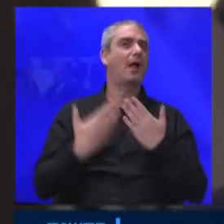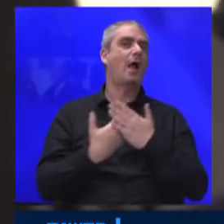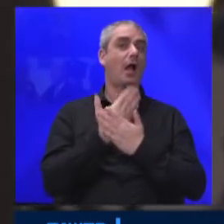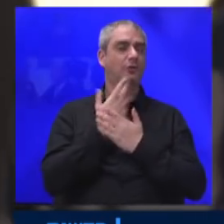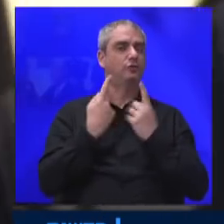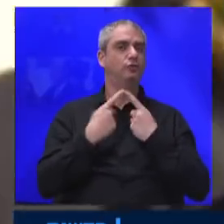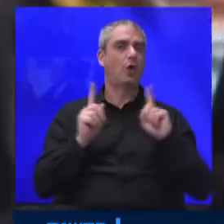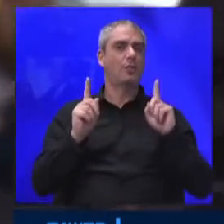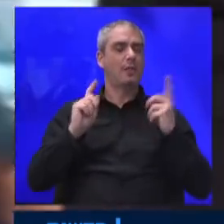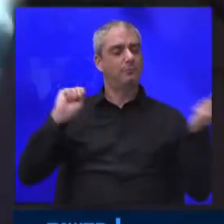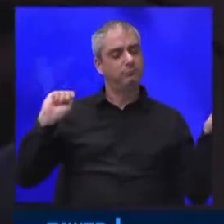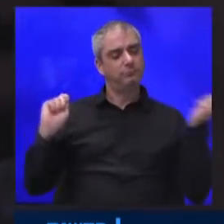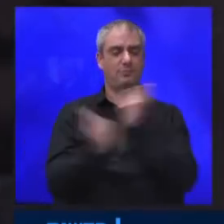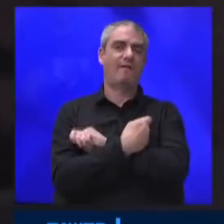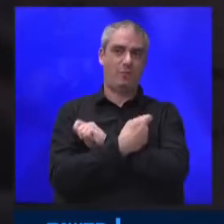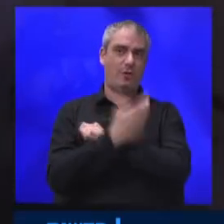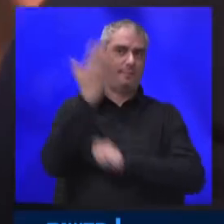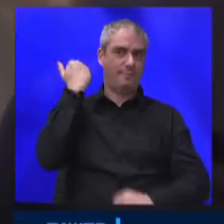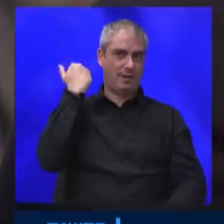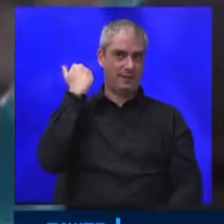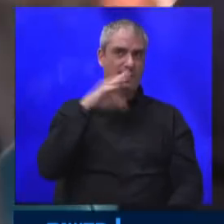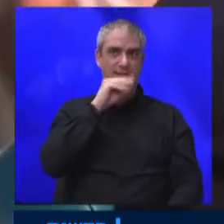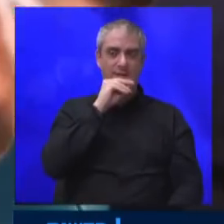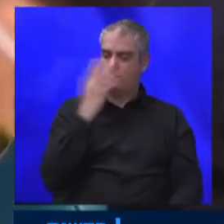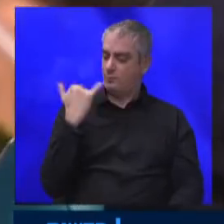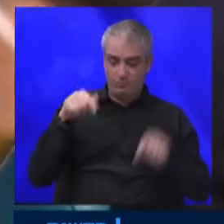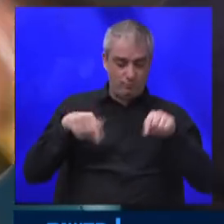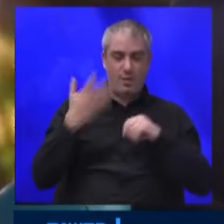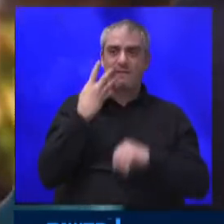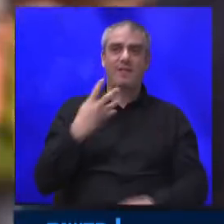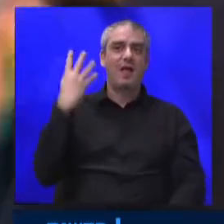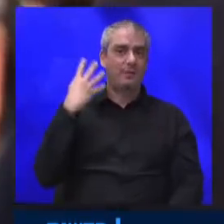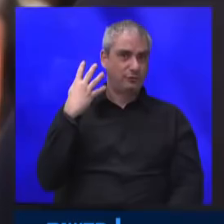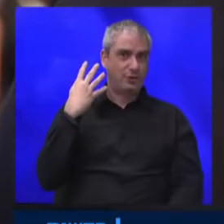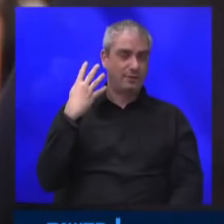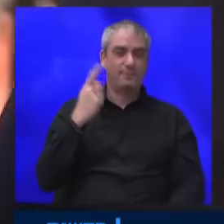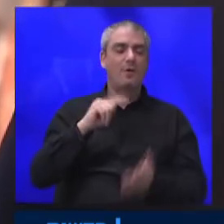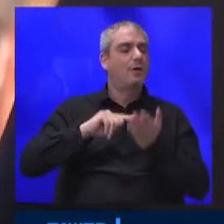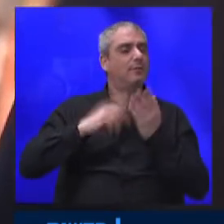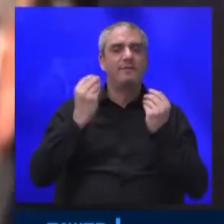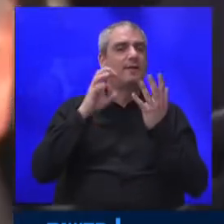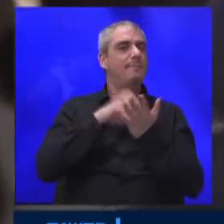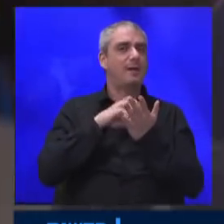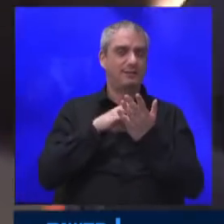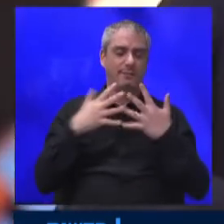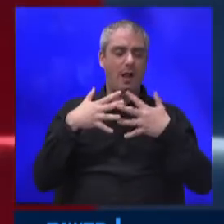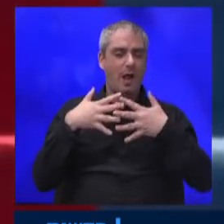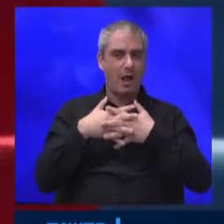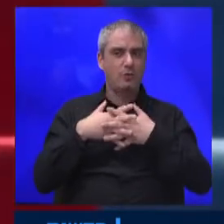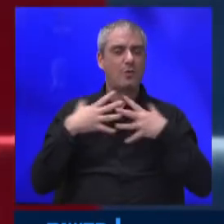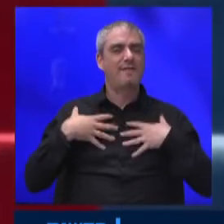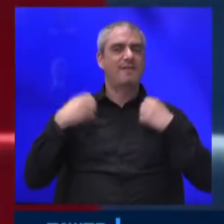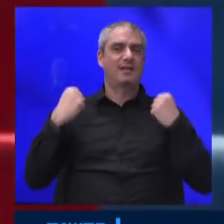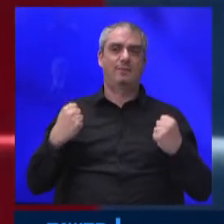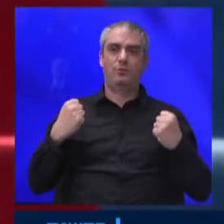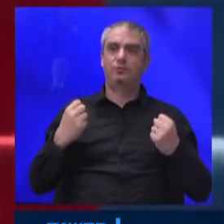שונה, הפוכה כמעט לחלוטין מזו שעליה דובר ממש כאן לפני ארבע שנים. המוטיבים המרכזיים, אחדות וריפוי. Much